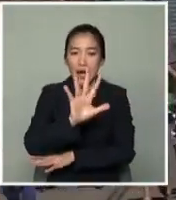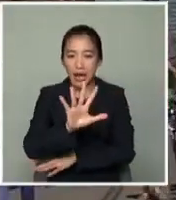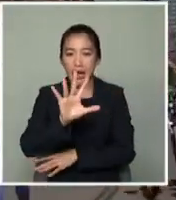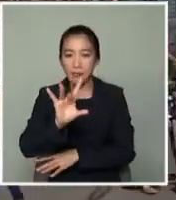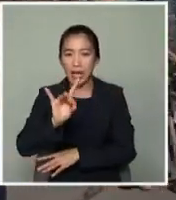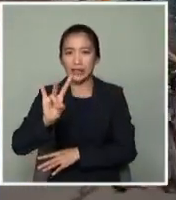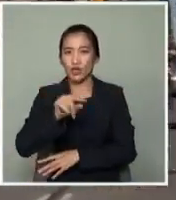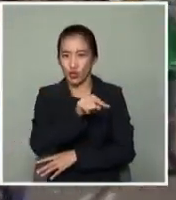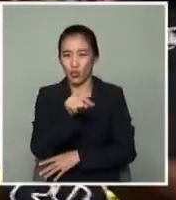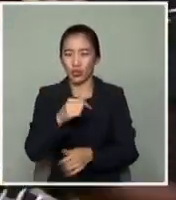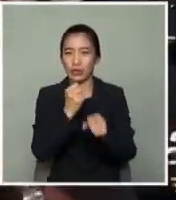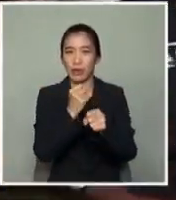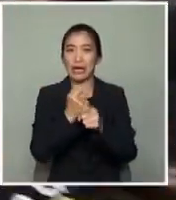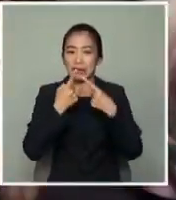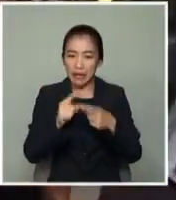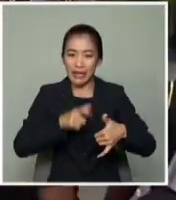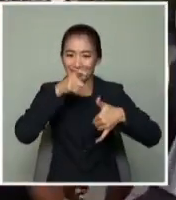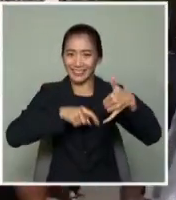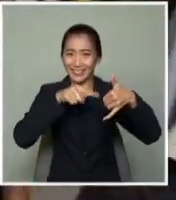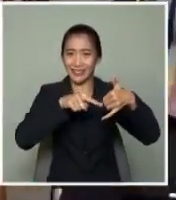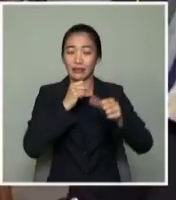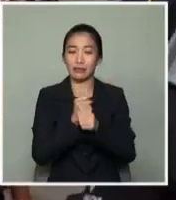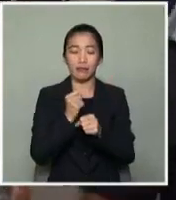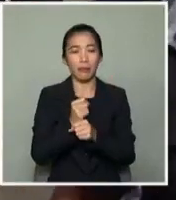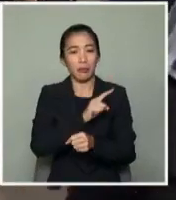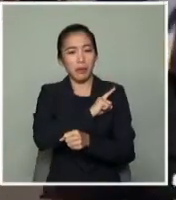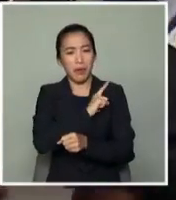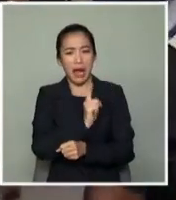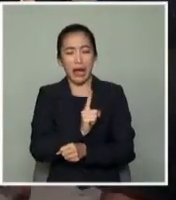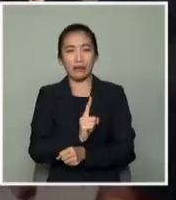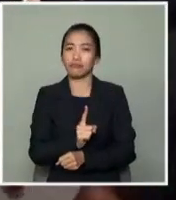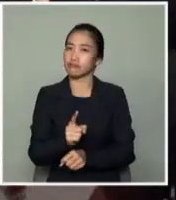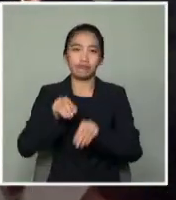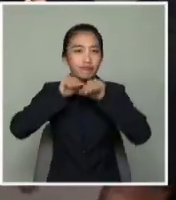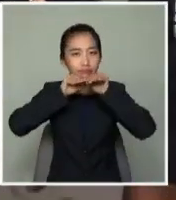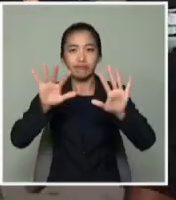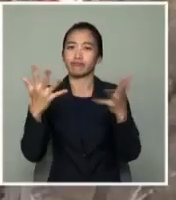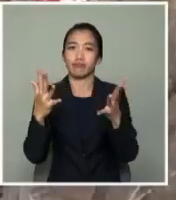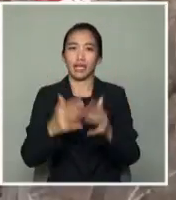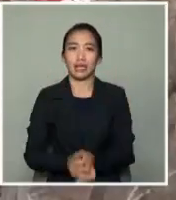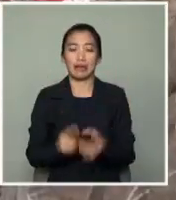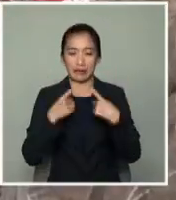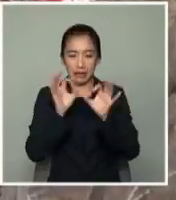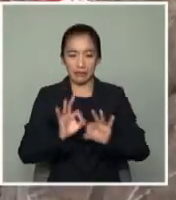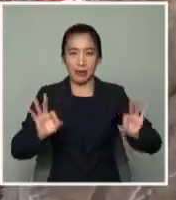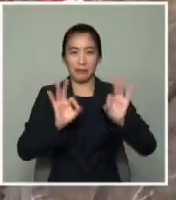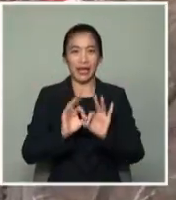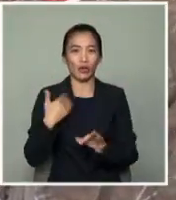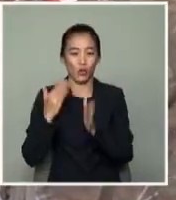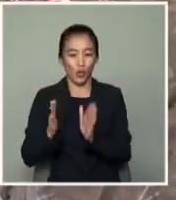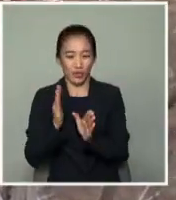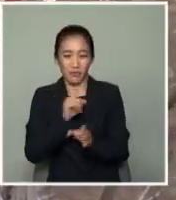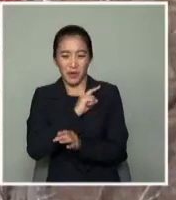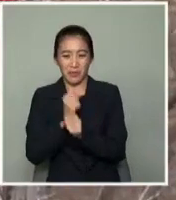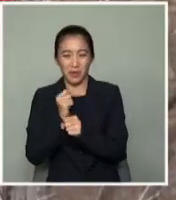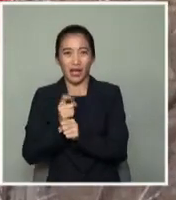ละเอียดนะว่าพนักงานคนนี้ทำหน้าที่อะไรในคลับแห่งนี้นะคะเจ้าหน้าที่ก็ต้องติดต่อกับลูกค้าที่เสี่ยงติดโควิดจากคลับดังกล่าวจาก